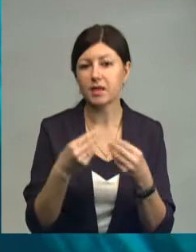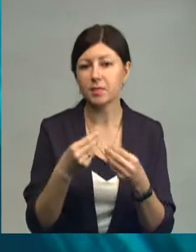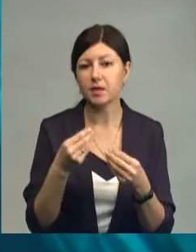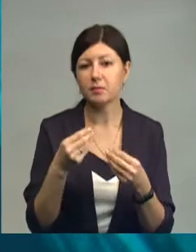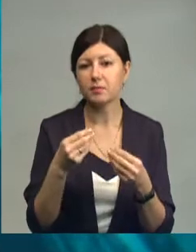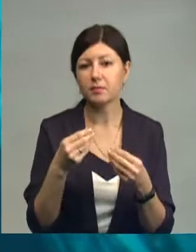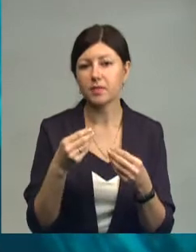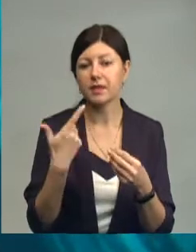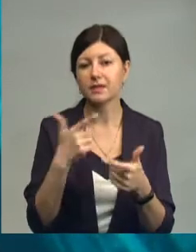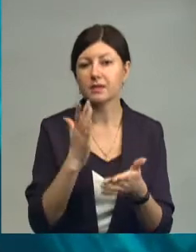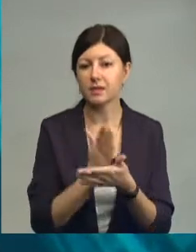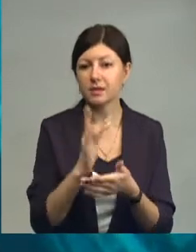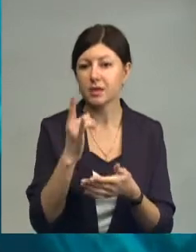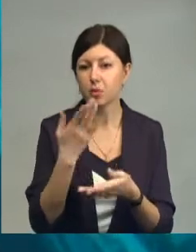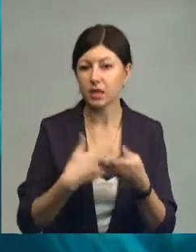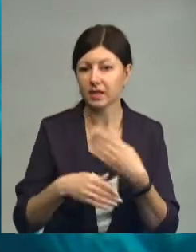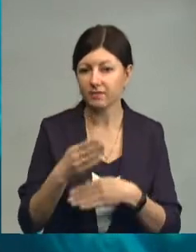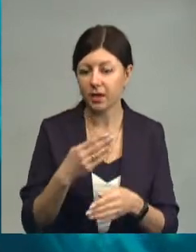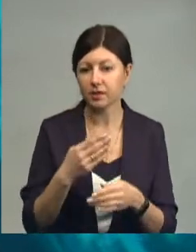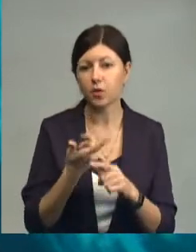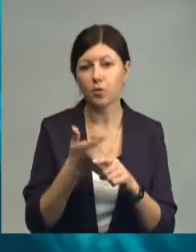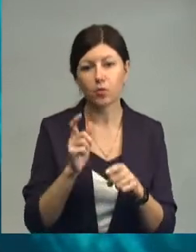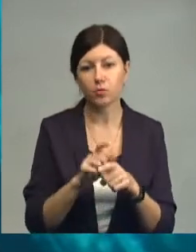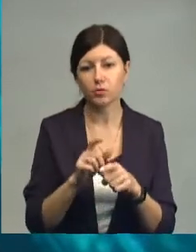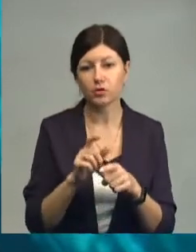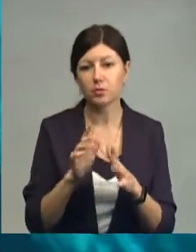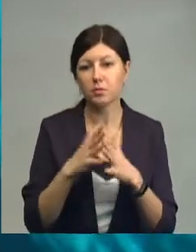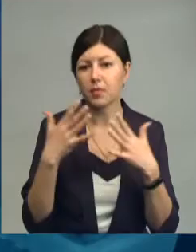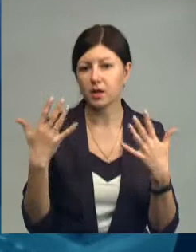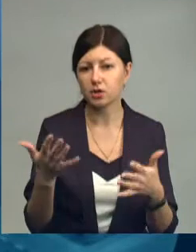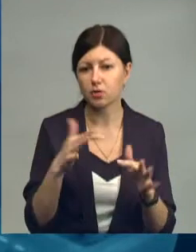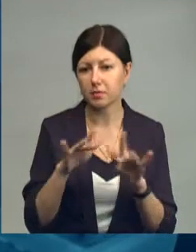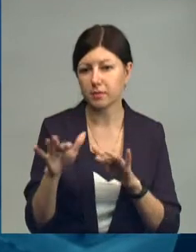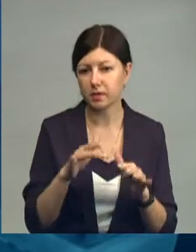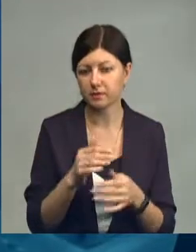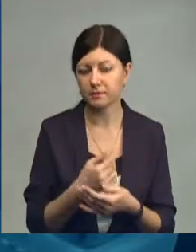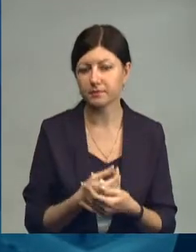есть ребенок-инвалид то есть очень большой такой круг мер